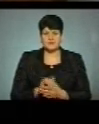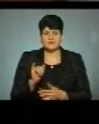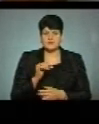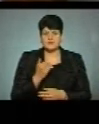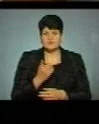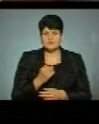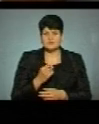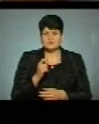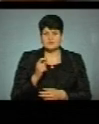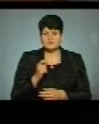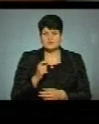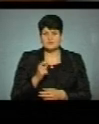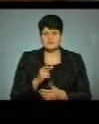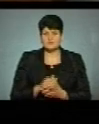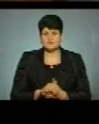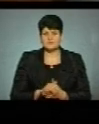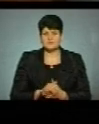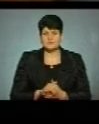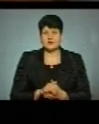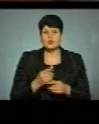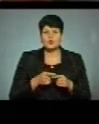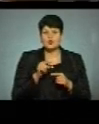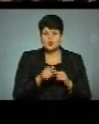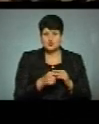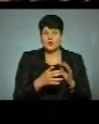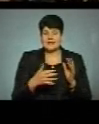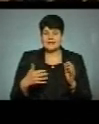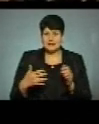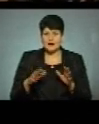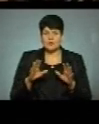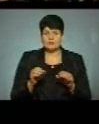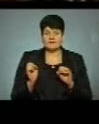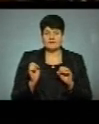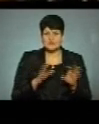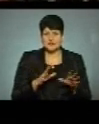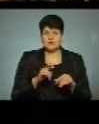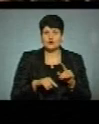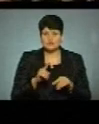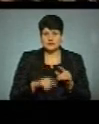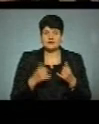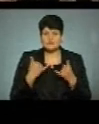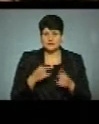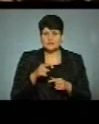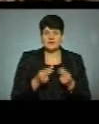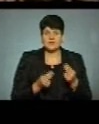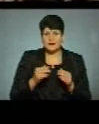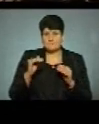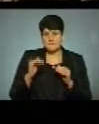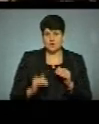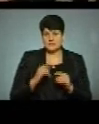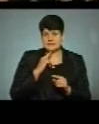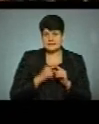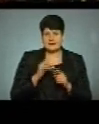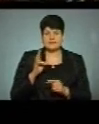Україну голову поклав. Цю гітару після смерті Сашка передали його родині. Тепер на ній грає молодша сестра